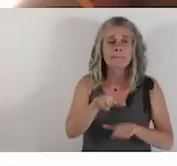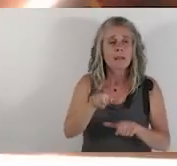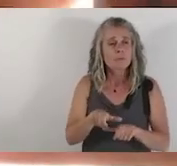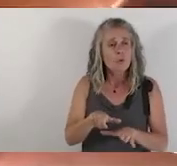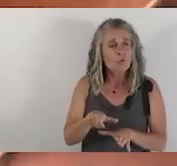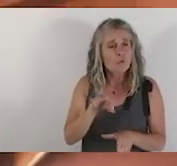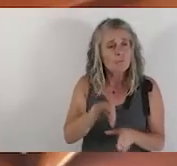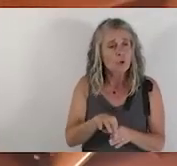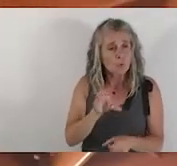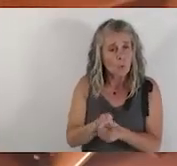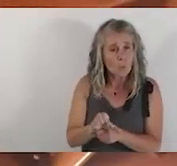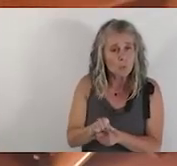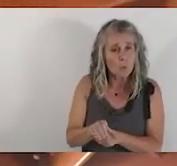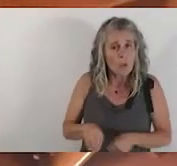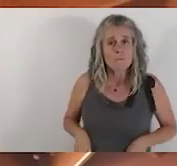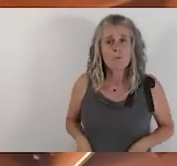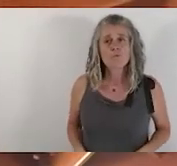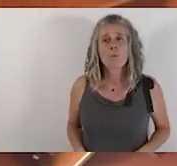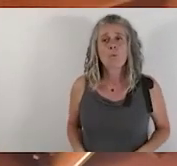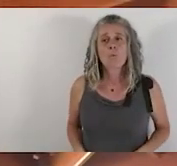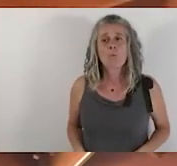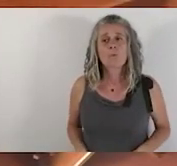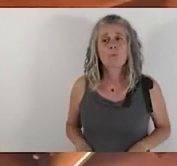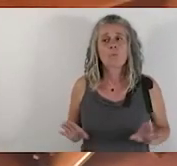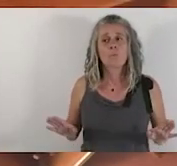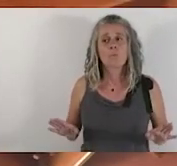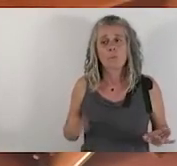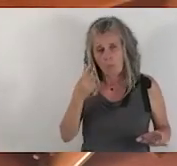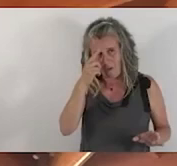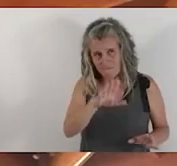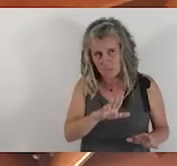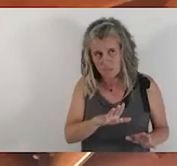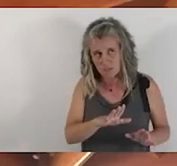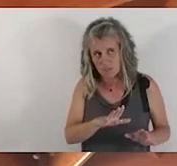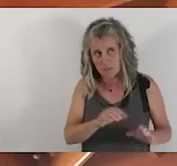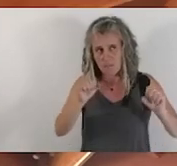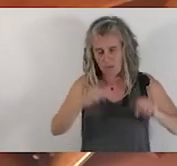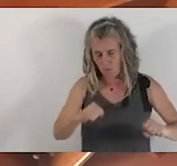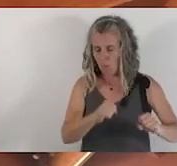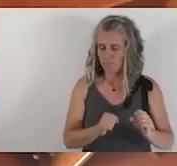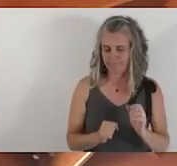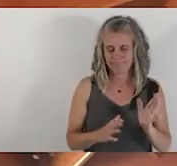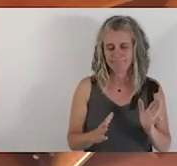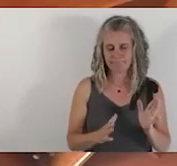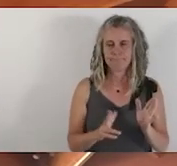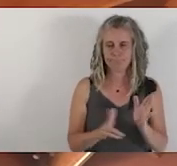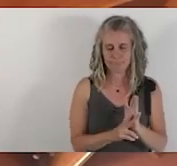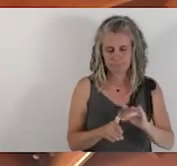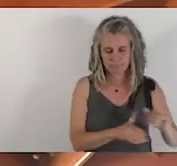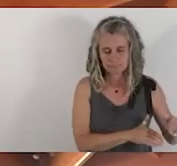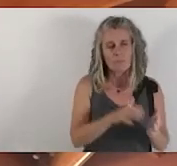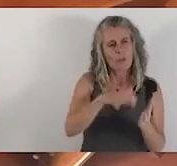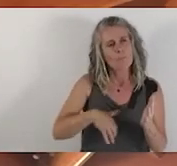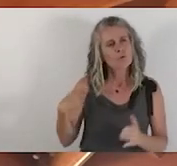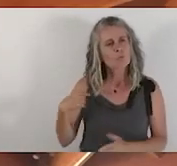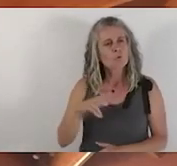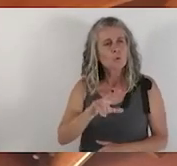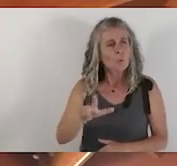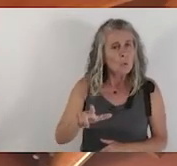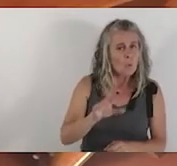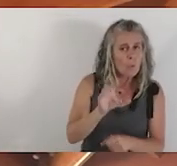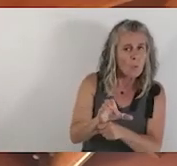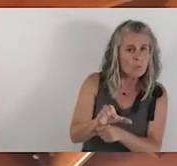des abstentions, avis favorable du Conseil sur le rapport 32. Y a-t-il des